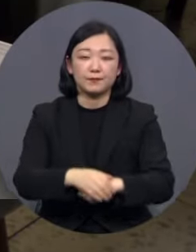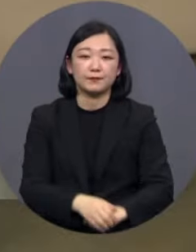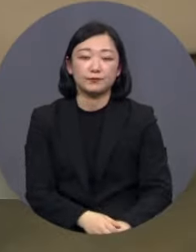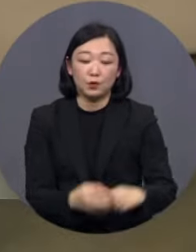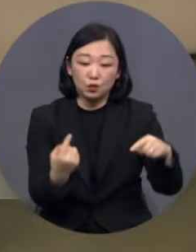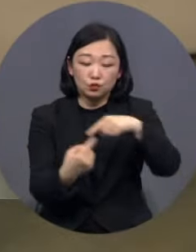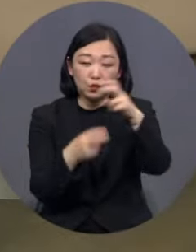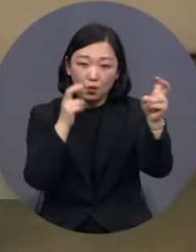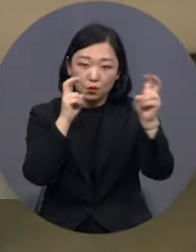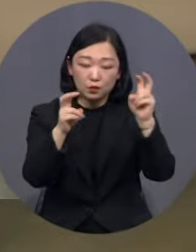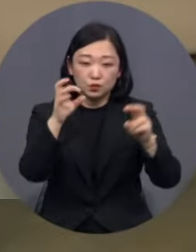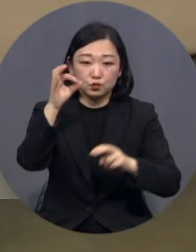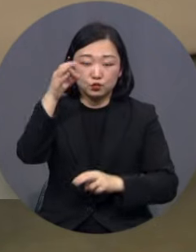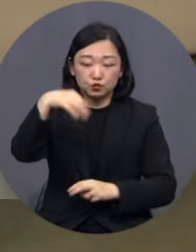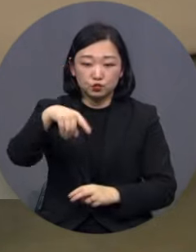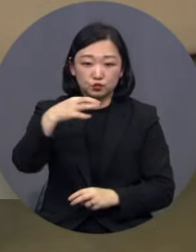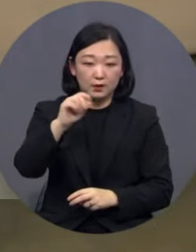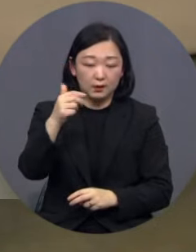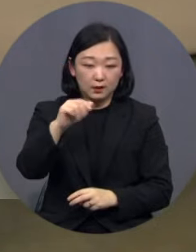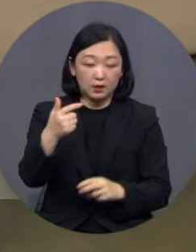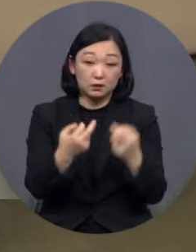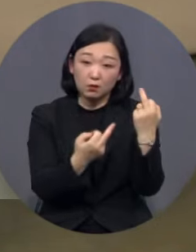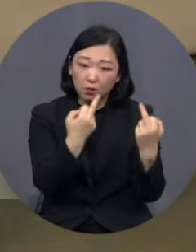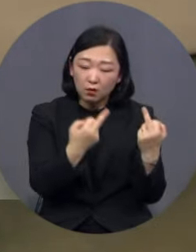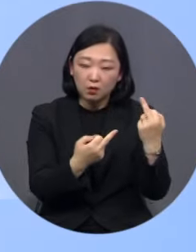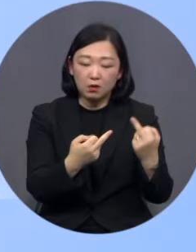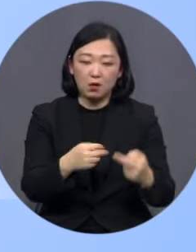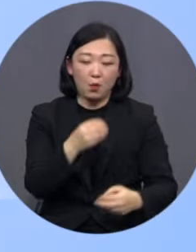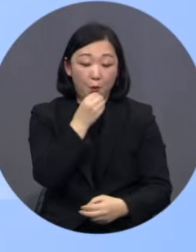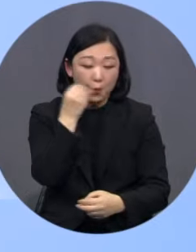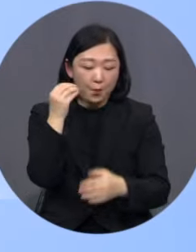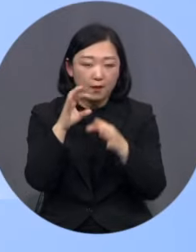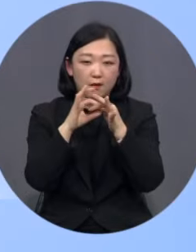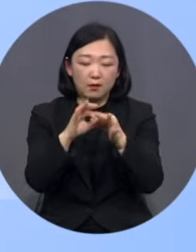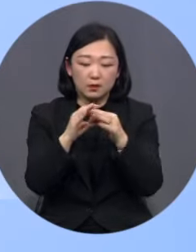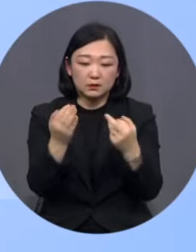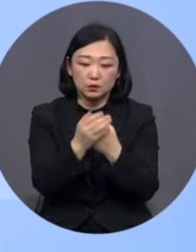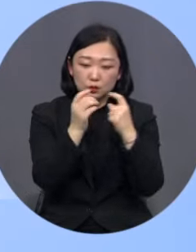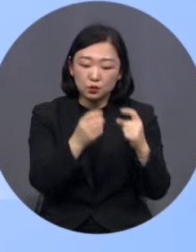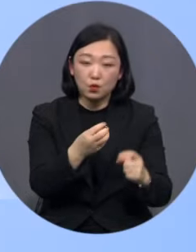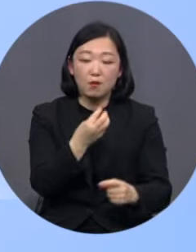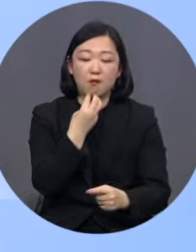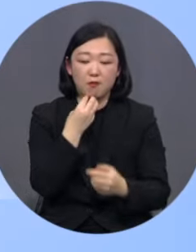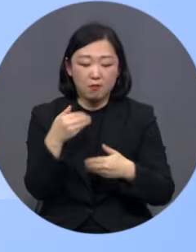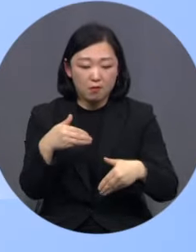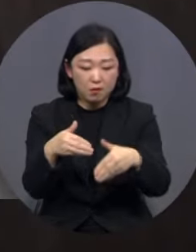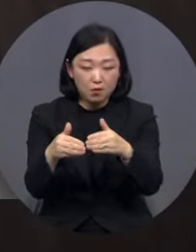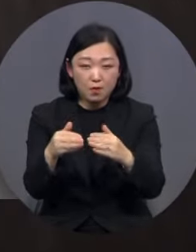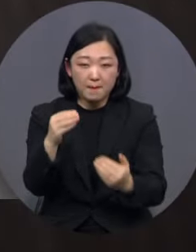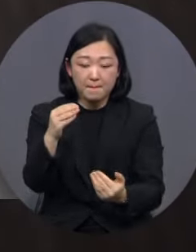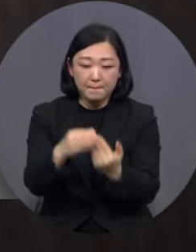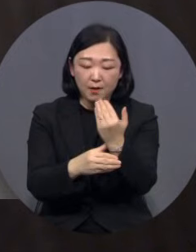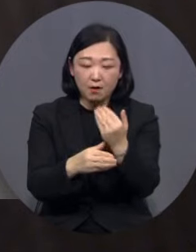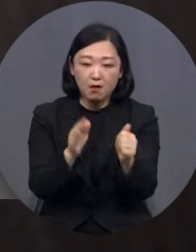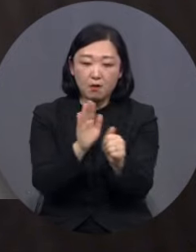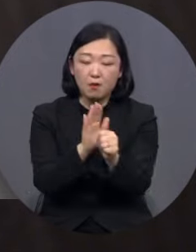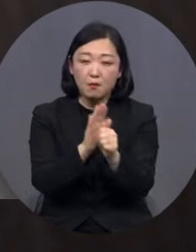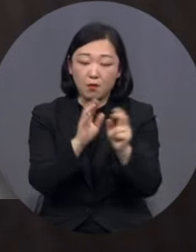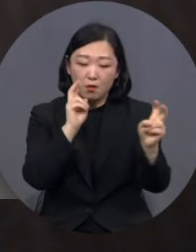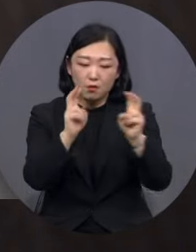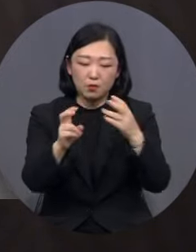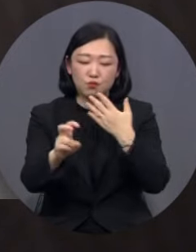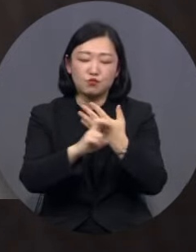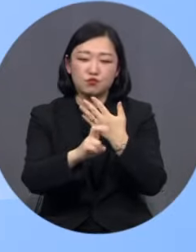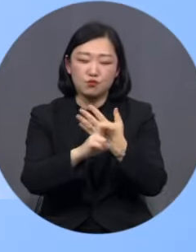민족 운영사인 우아한 형제들은 자사 홈페이지를 통해 제주와 경기 지역에서 발생한 협력업체의 부당 영업에